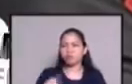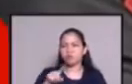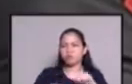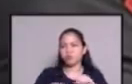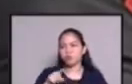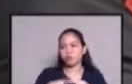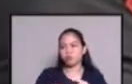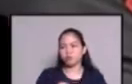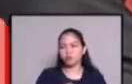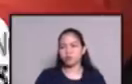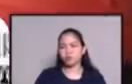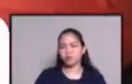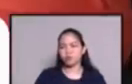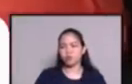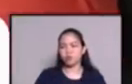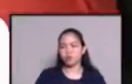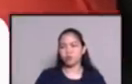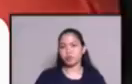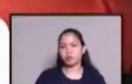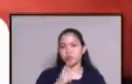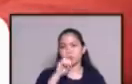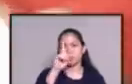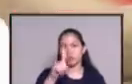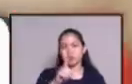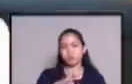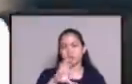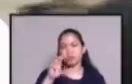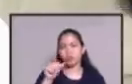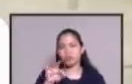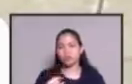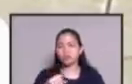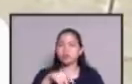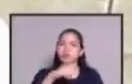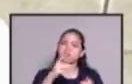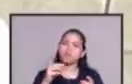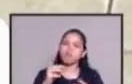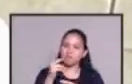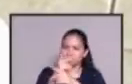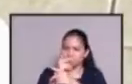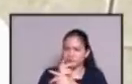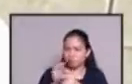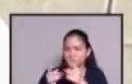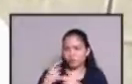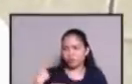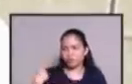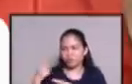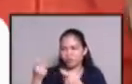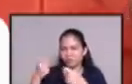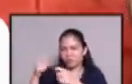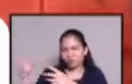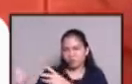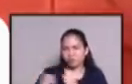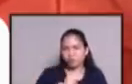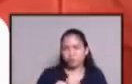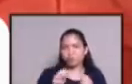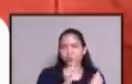nasa China na magbayad. Sa isang kasino raw sa Paranaque, inabangan ang biktima sa kapilit na isinama. Ilang araw siyang nasa poder